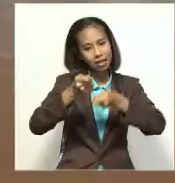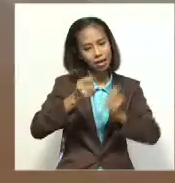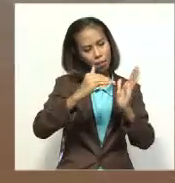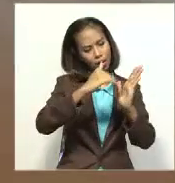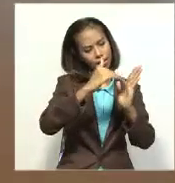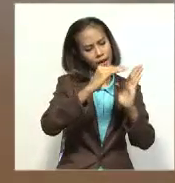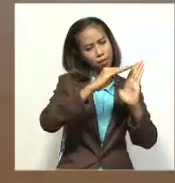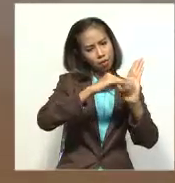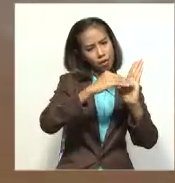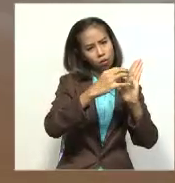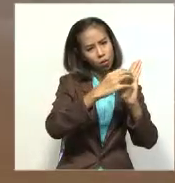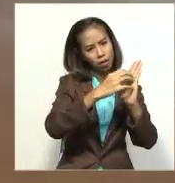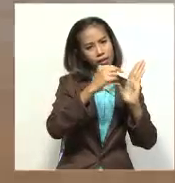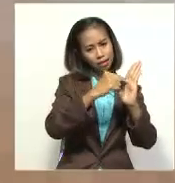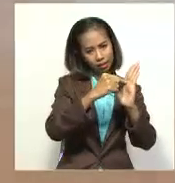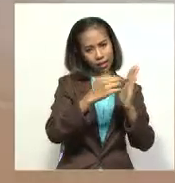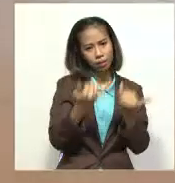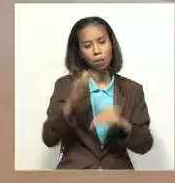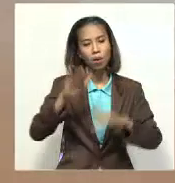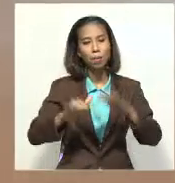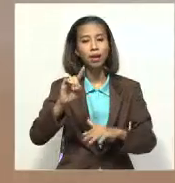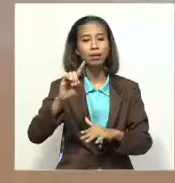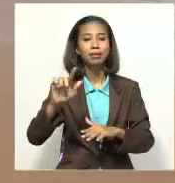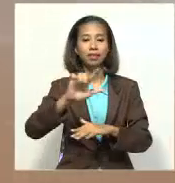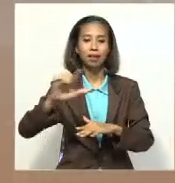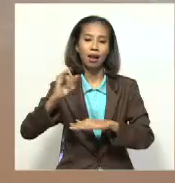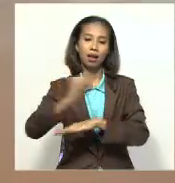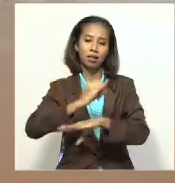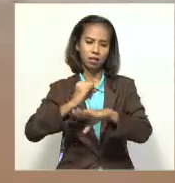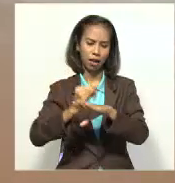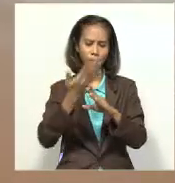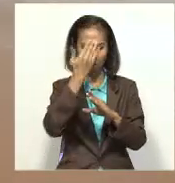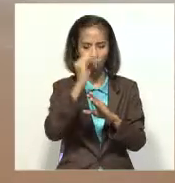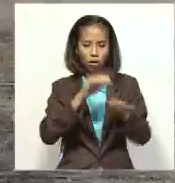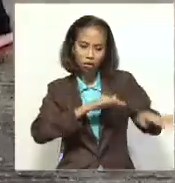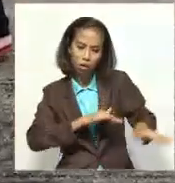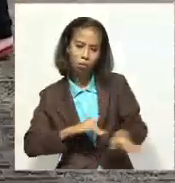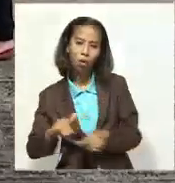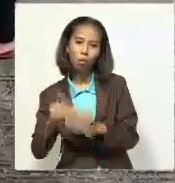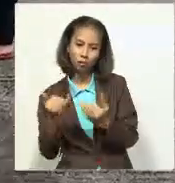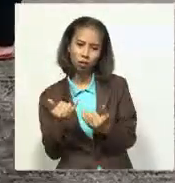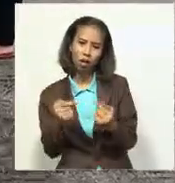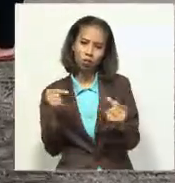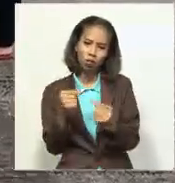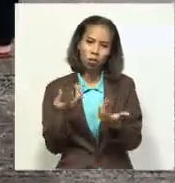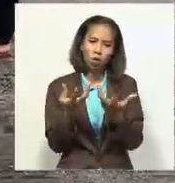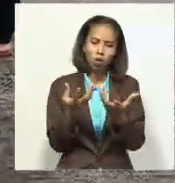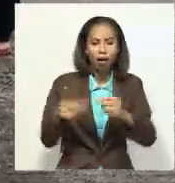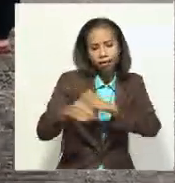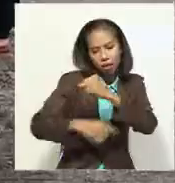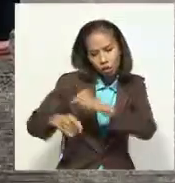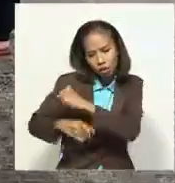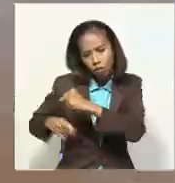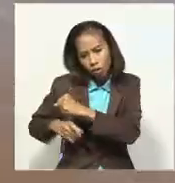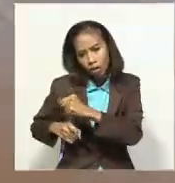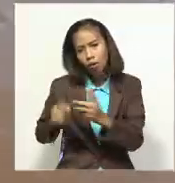อนบนประมาณ1ล้านไร่ค่ะเพื่อพร้อมรับสถานการณ์ซึ่งขณะนี้ก็ได้เก็บเกี่ยวผลผลิตและเตรียมพื้นที่ท